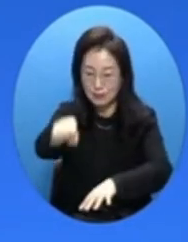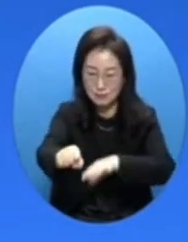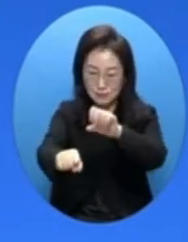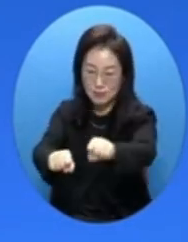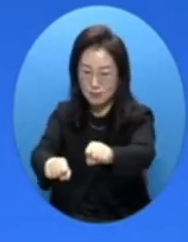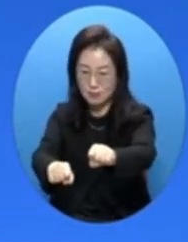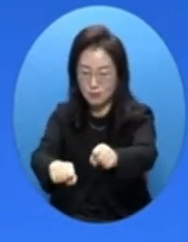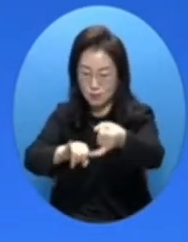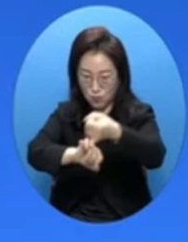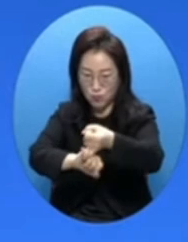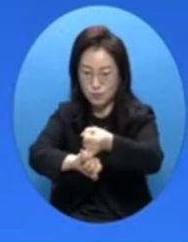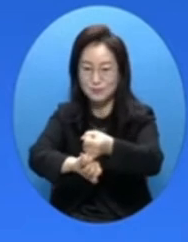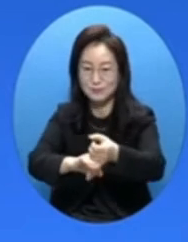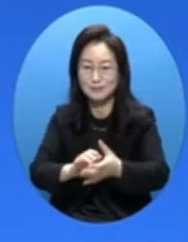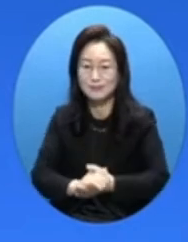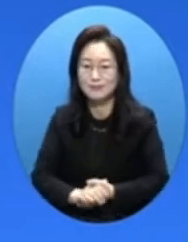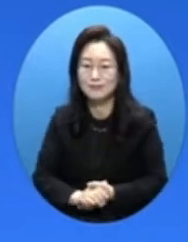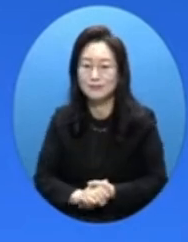차지하리라.